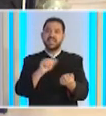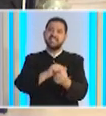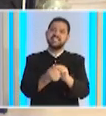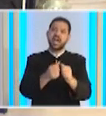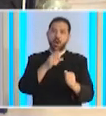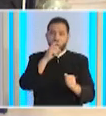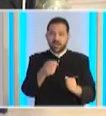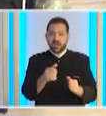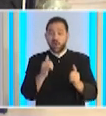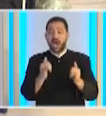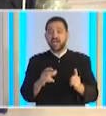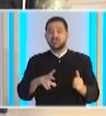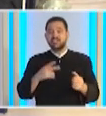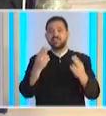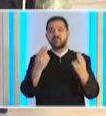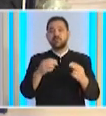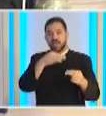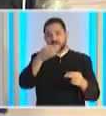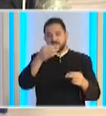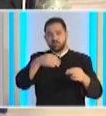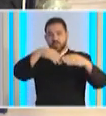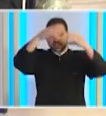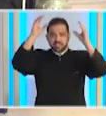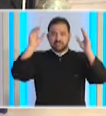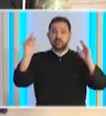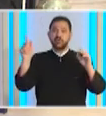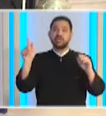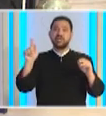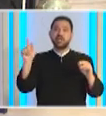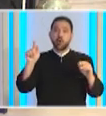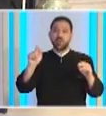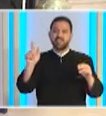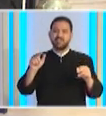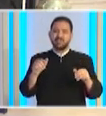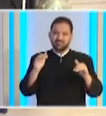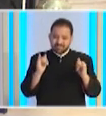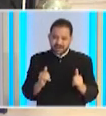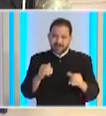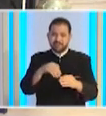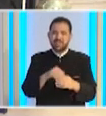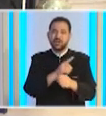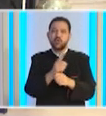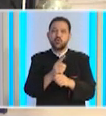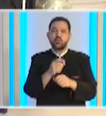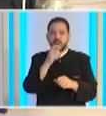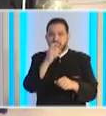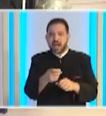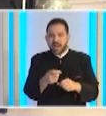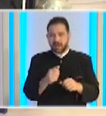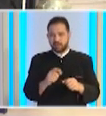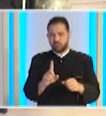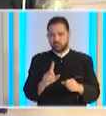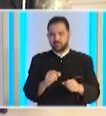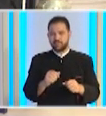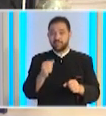constă posibilitatea de a nu ne permanentiza în răutatea noastră, în lucrurile rele. Tocmai aici stă posibilitatea de a ne și